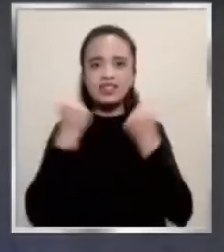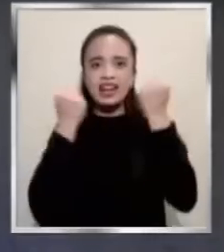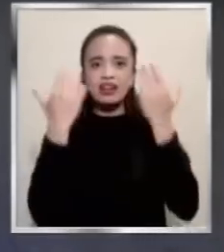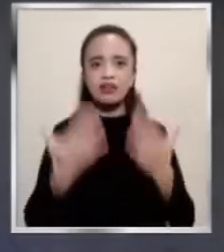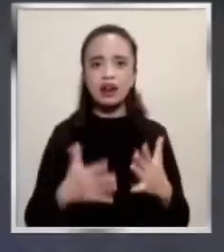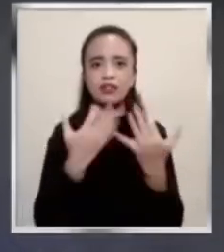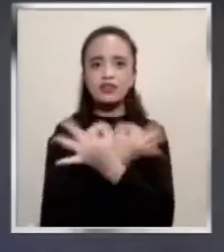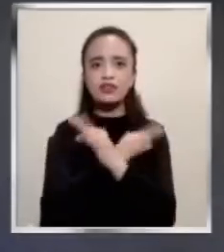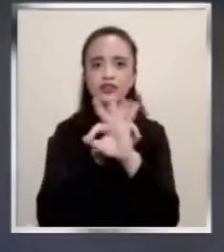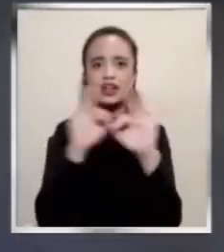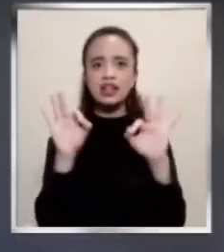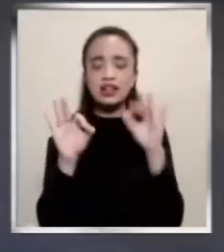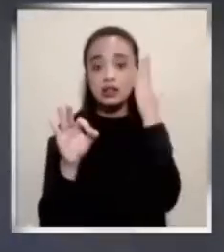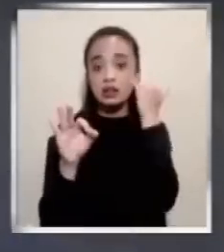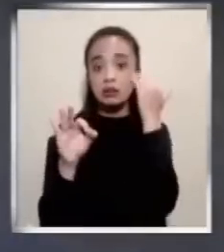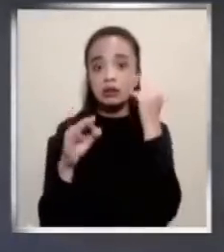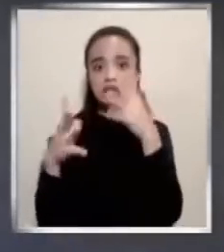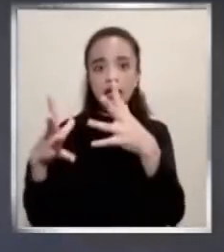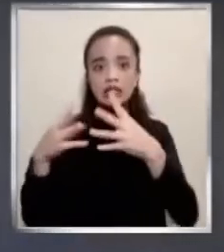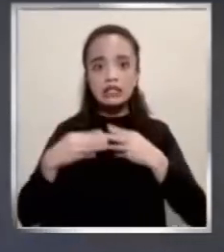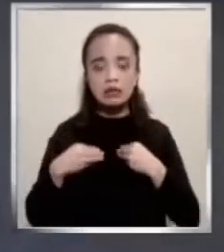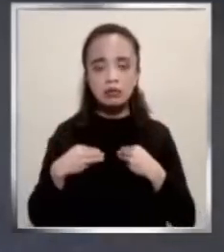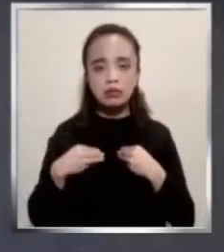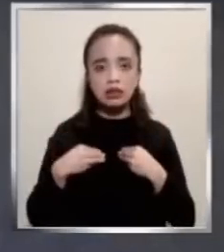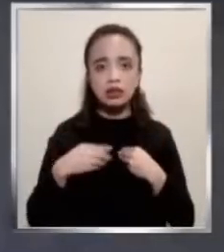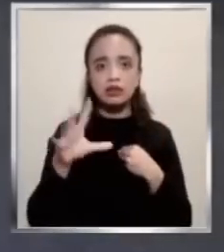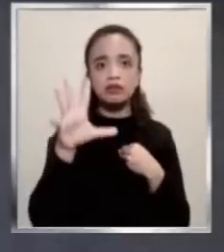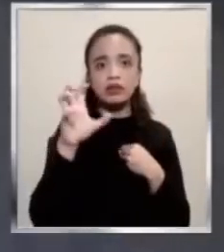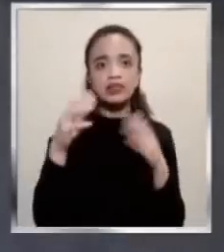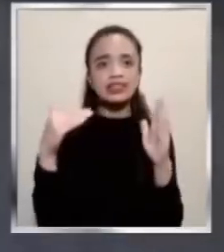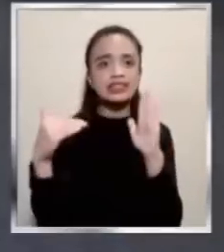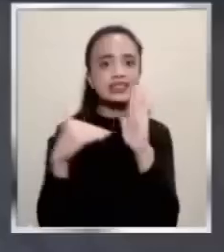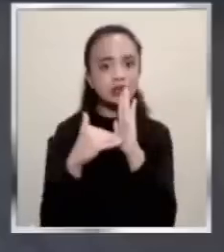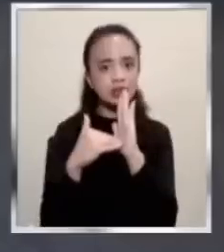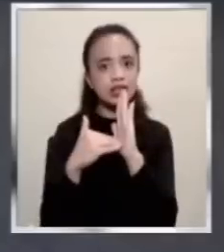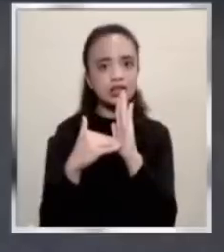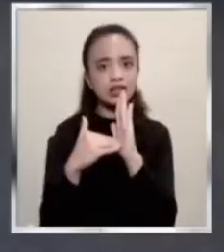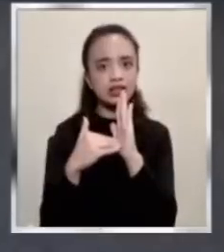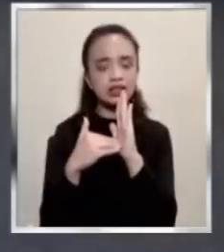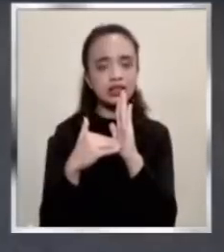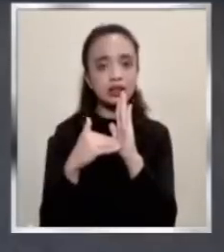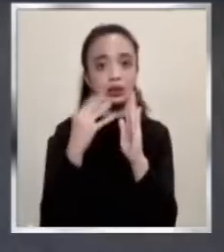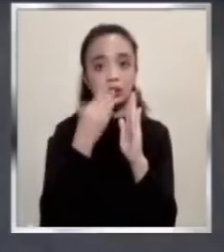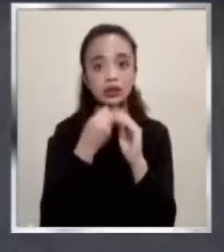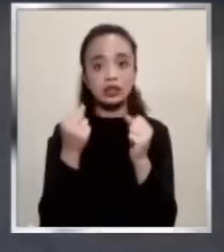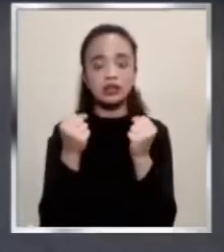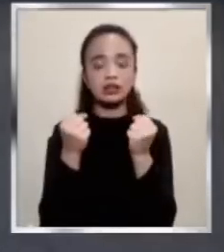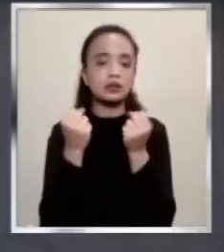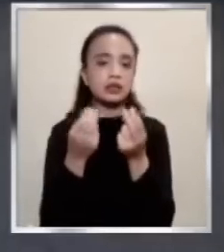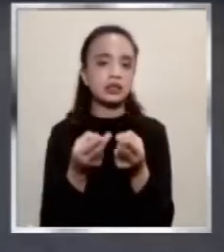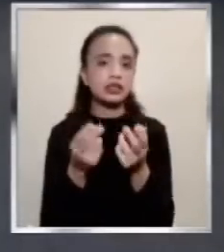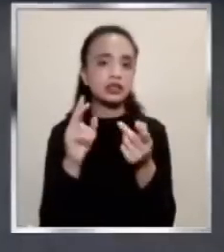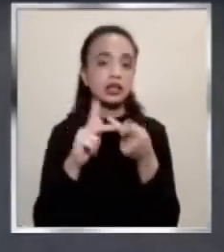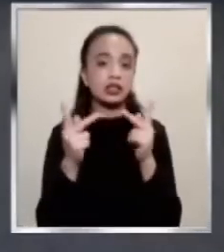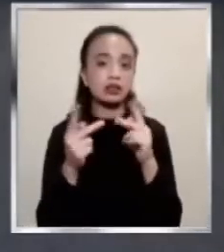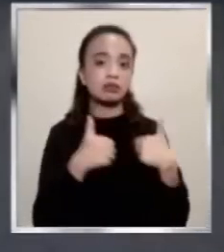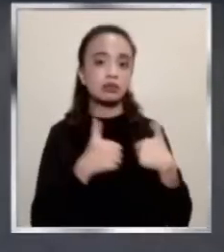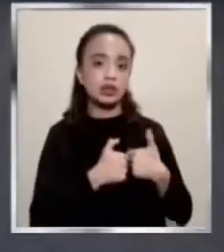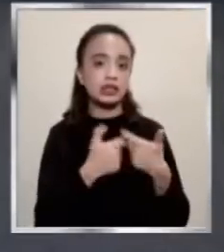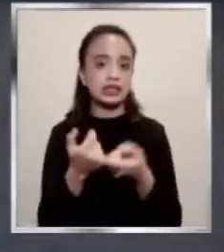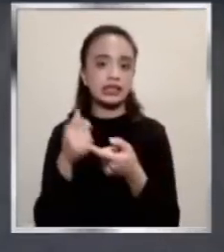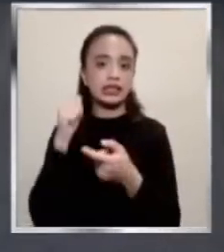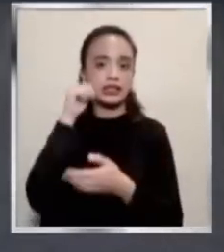ng pagtanggap ng halos kalahating milyong piso ng kinakasama ng kanilang anak. Yan po ang inaksyonan sa sumbungan ng bayan.